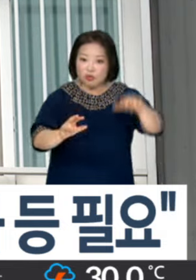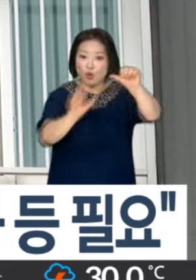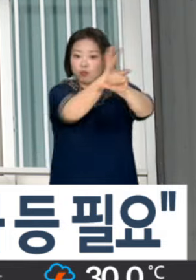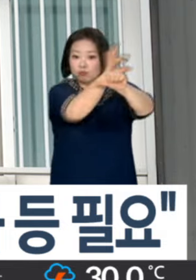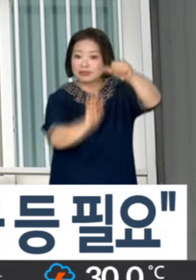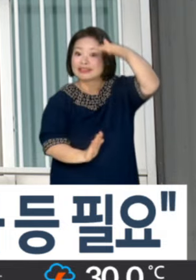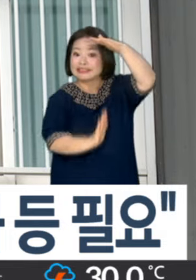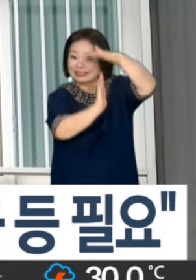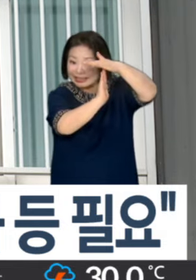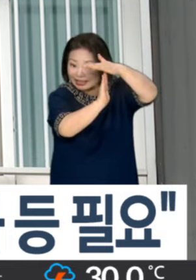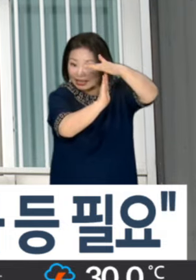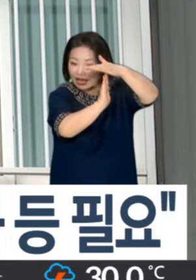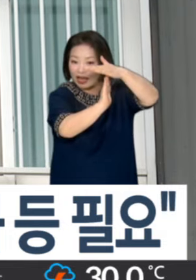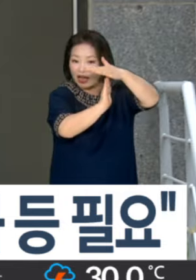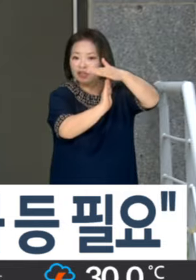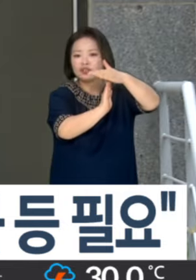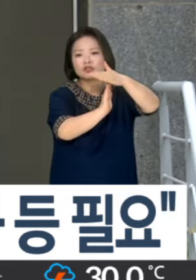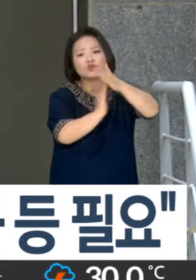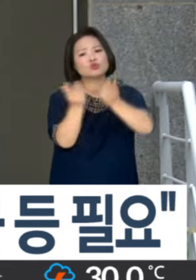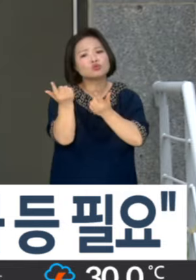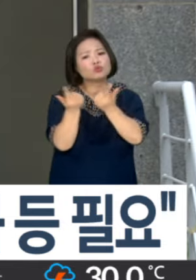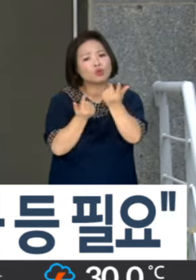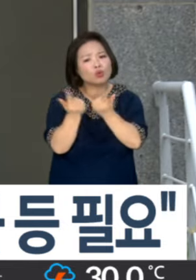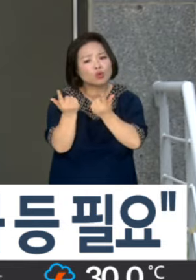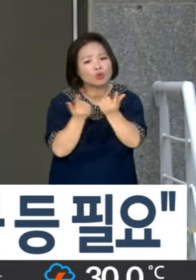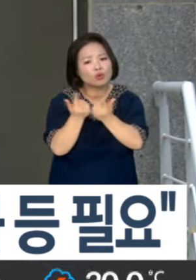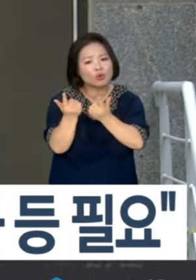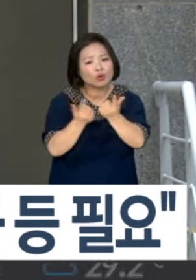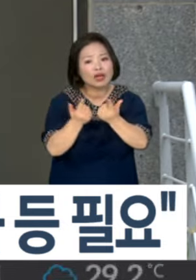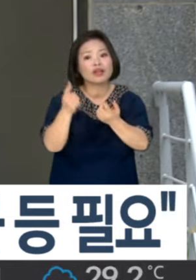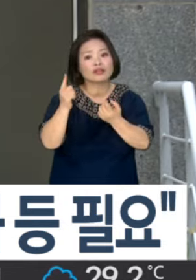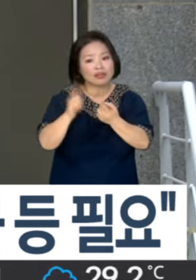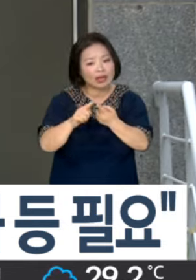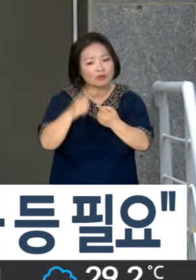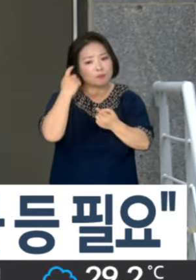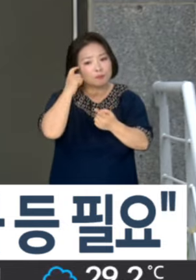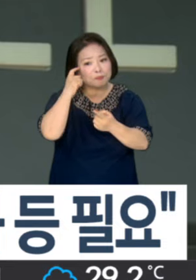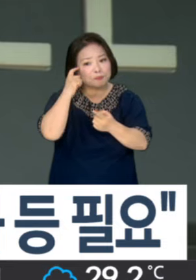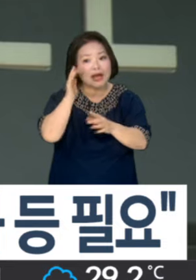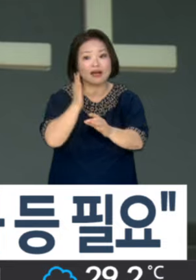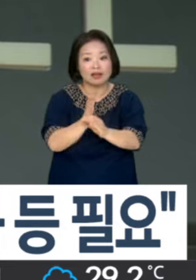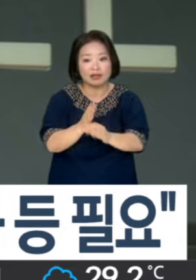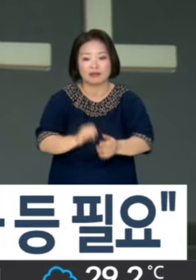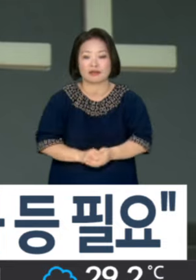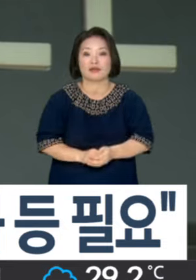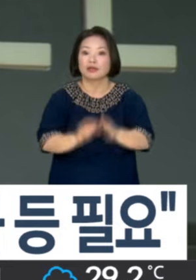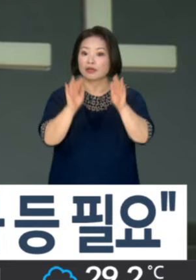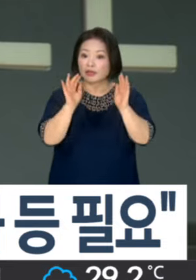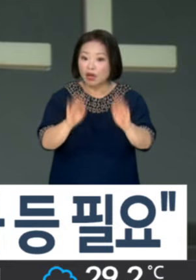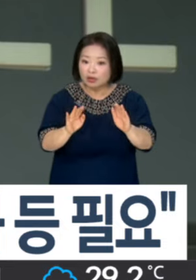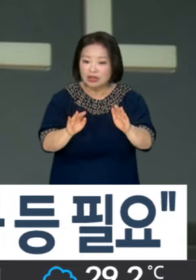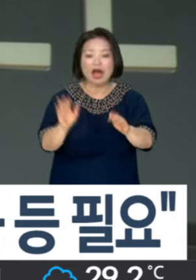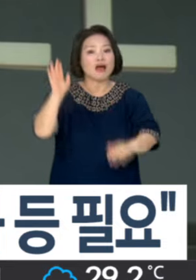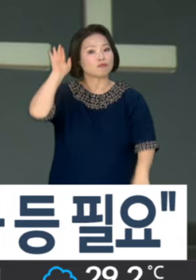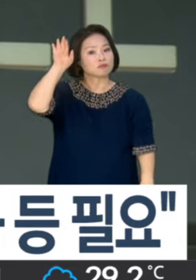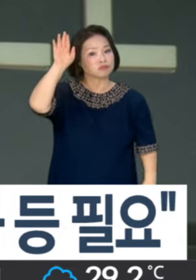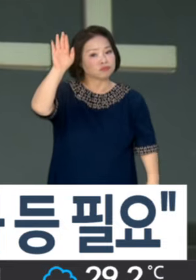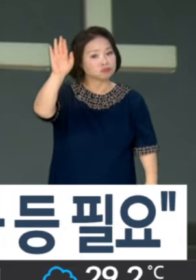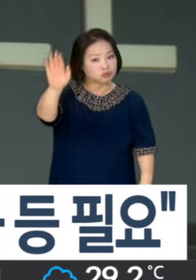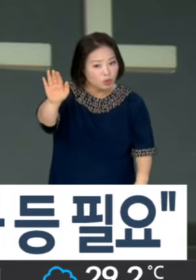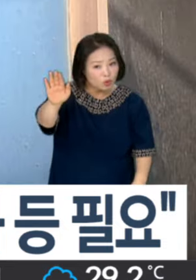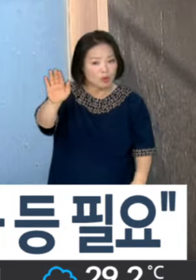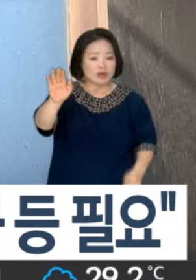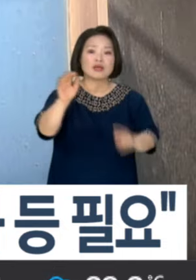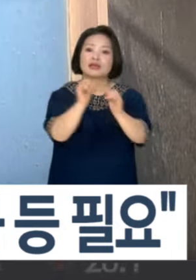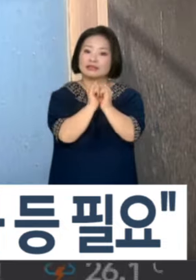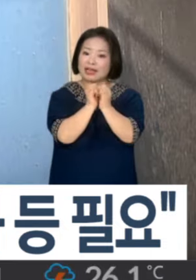두고 있는 상한 비율을 탄력적으로 조정하는 방안도 제시됩니다. 아울러 장기적으로는 수요